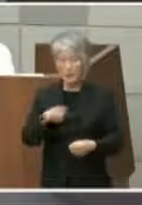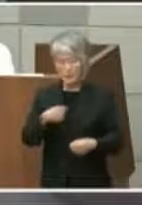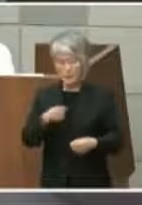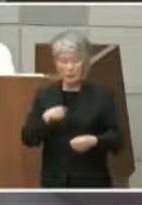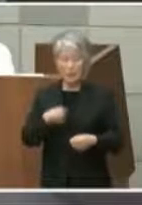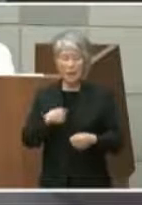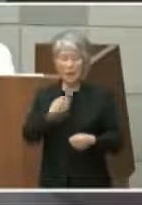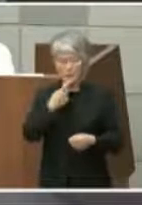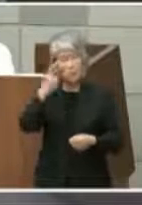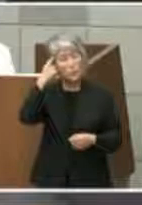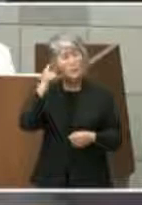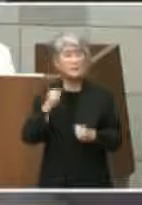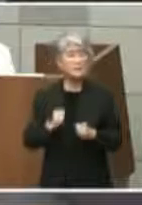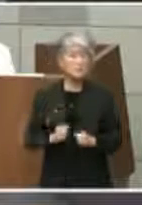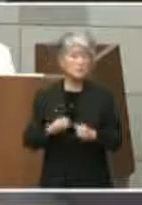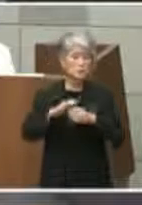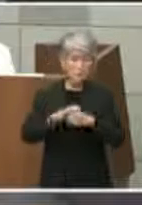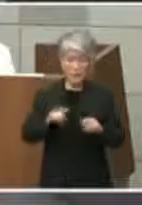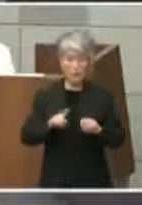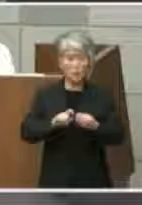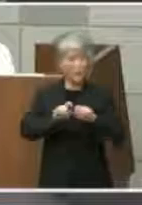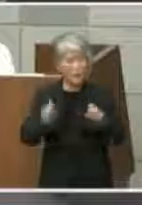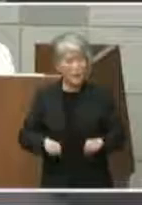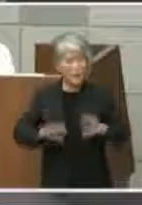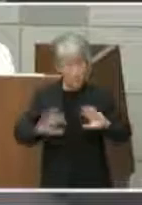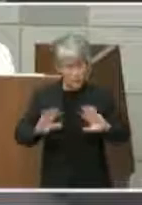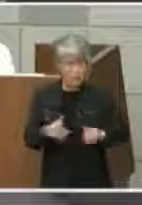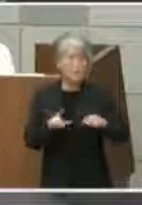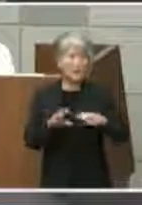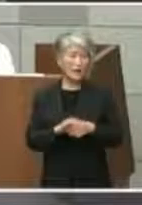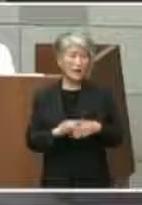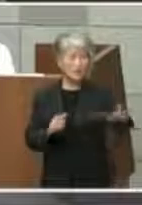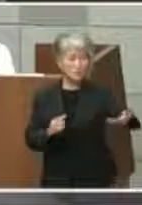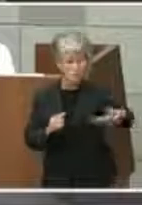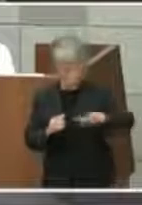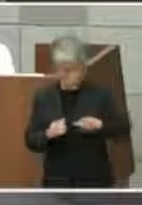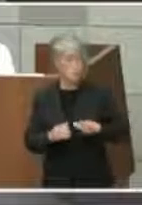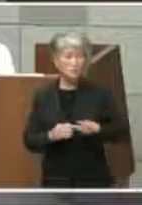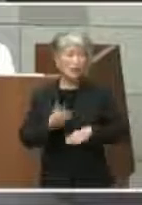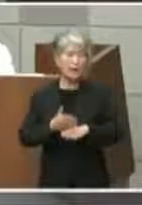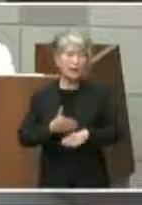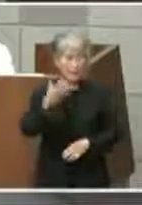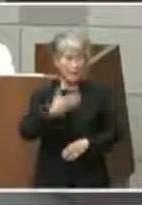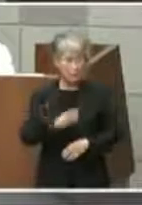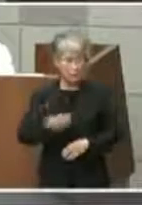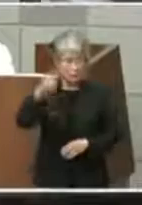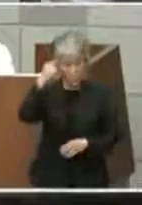の職員はしっかり仕事をしております、何の問題もないということは市長の方からもお伝え申し上げたいと思います。